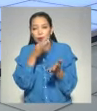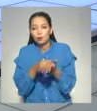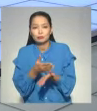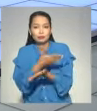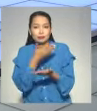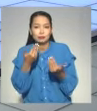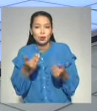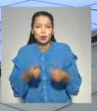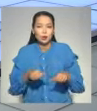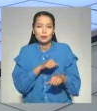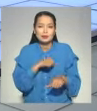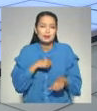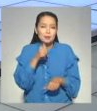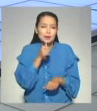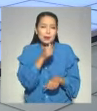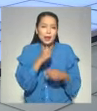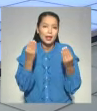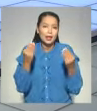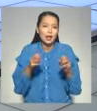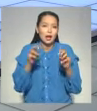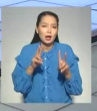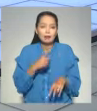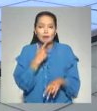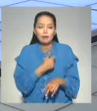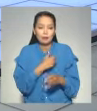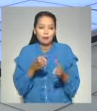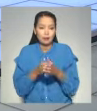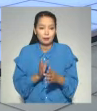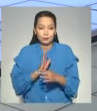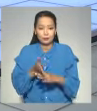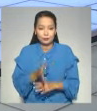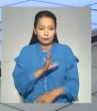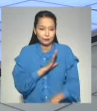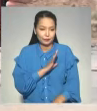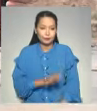Оралбеков комитеттің ең құпия элиталы арнайы күштік жасағына барып қайтты.